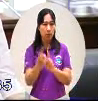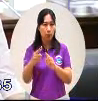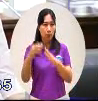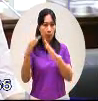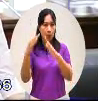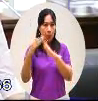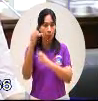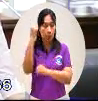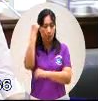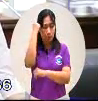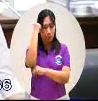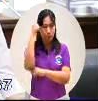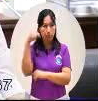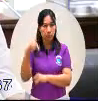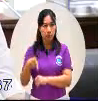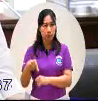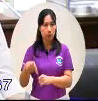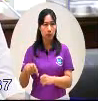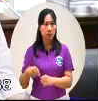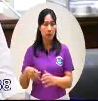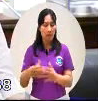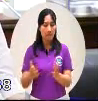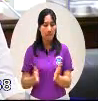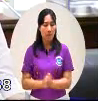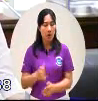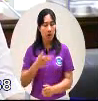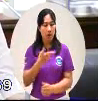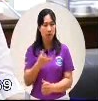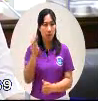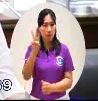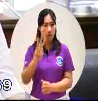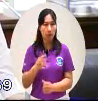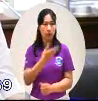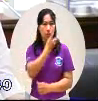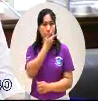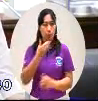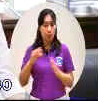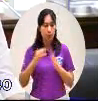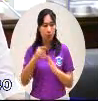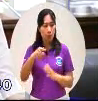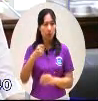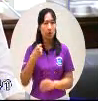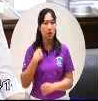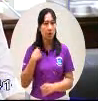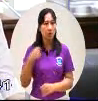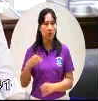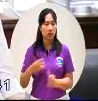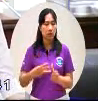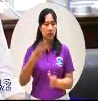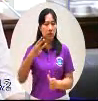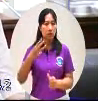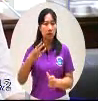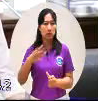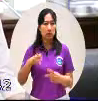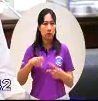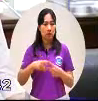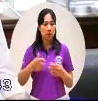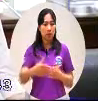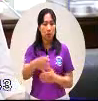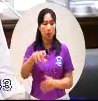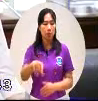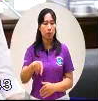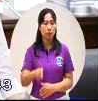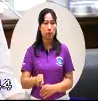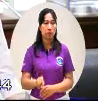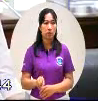呢我想让水利局了解一下当然这个工程是我们第三工程处那么有时候我们的